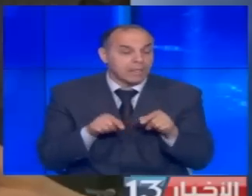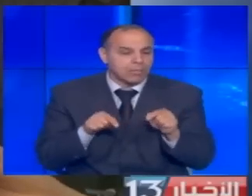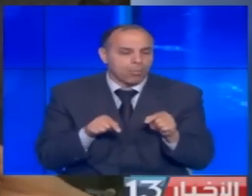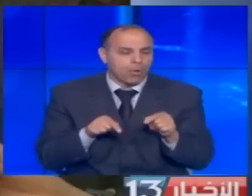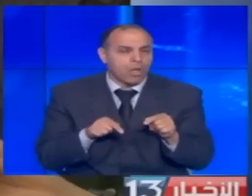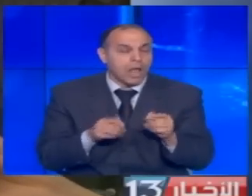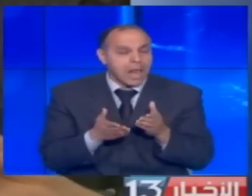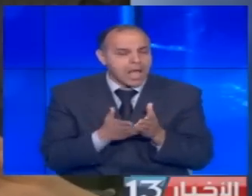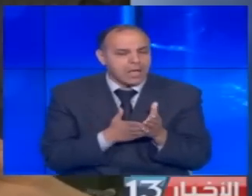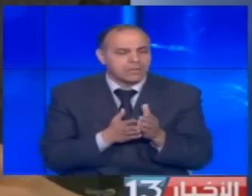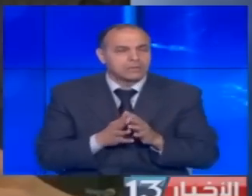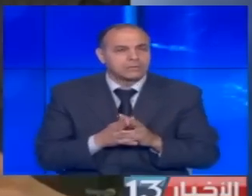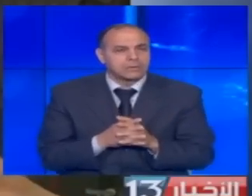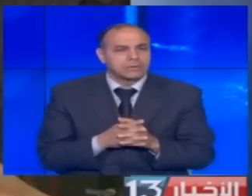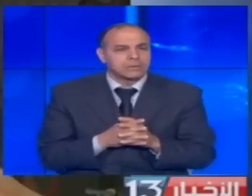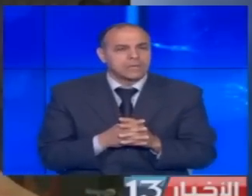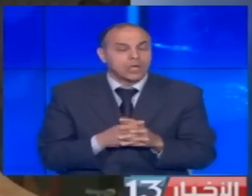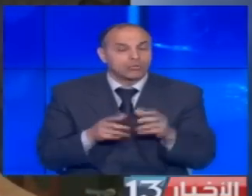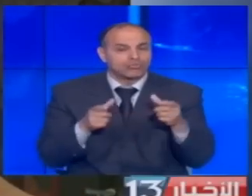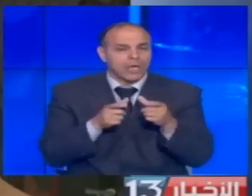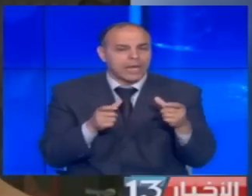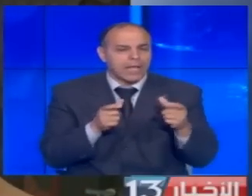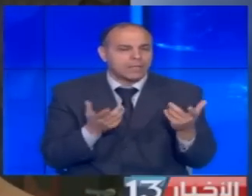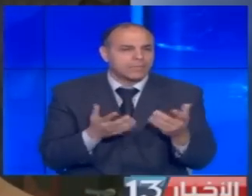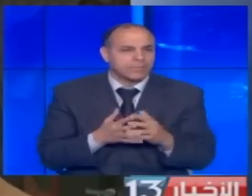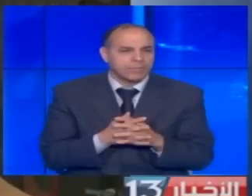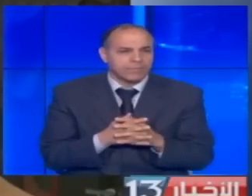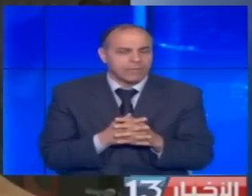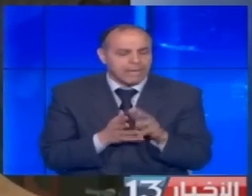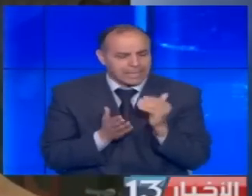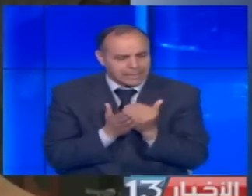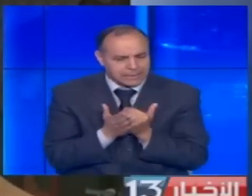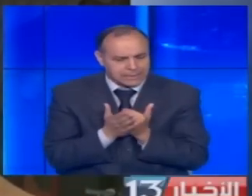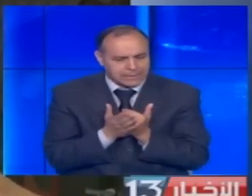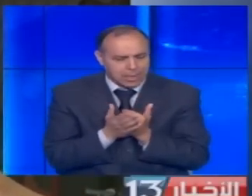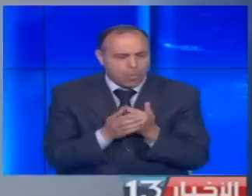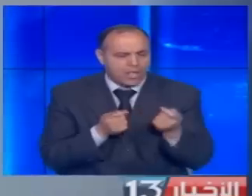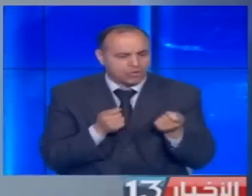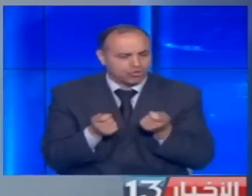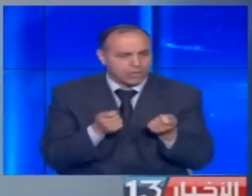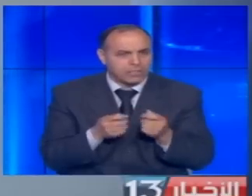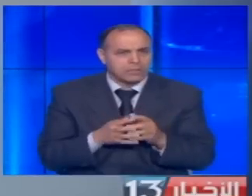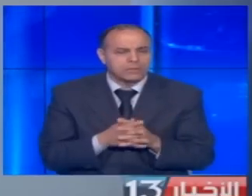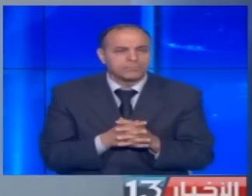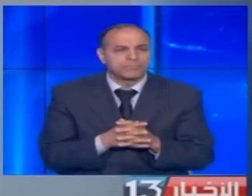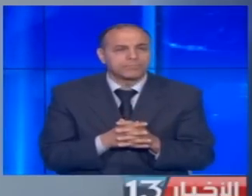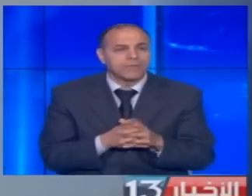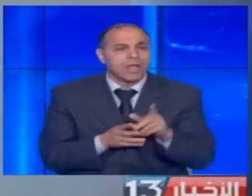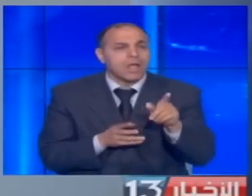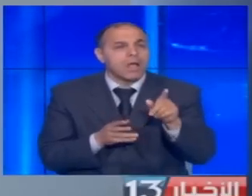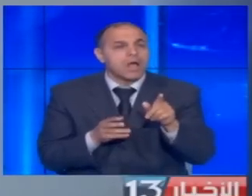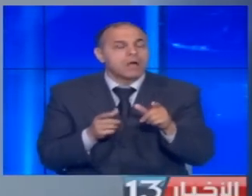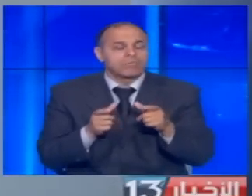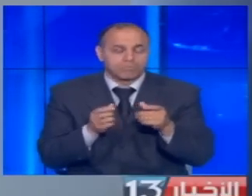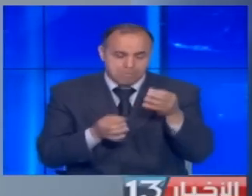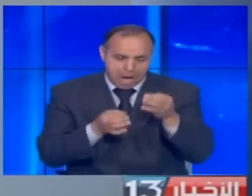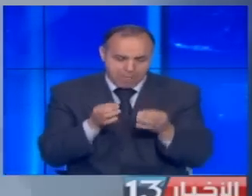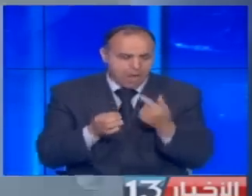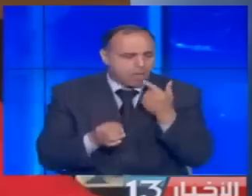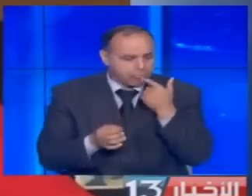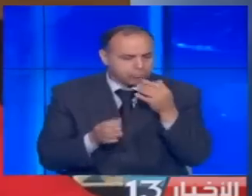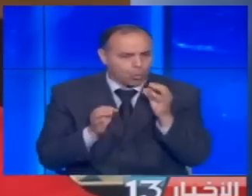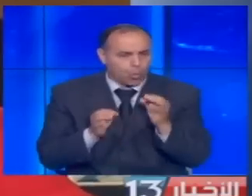الحقيقي للمؤسسات اه الاقتصاديه والتجاريه ووفقا للسلطات العدليه فقد تم